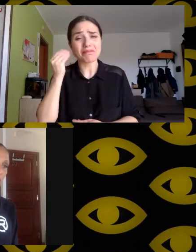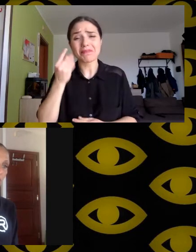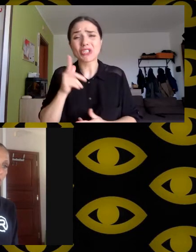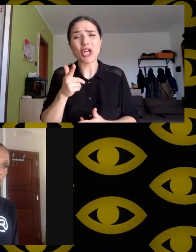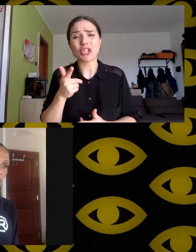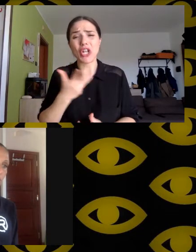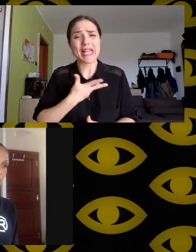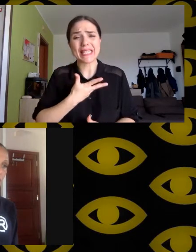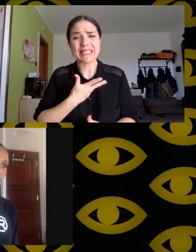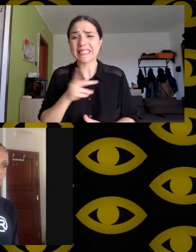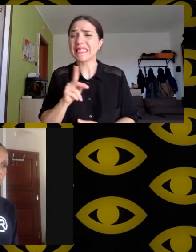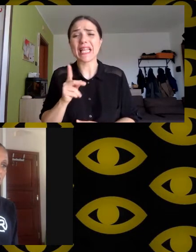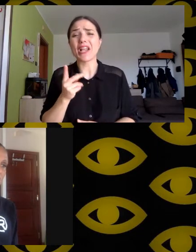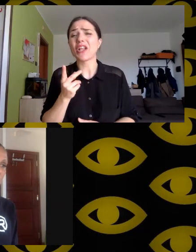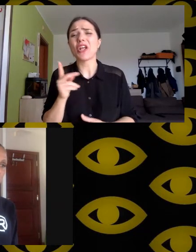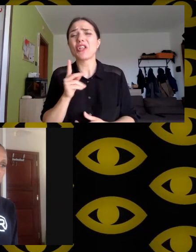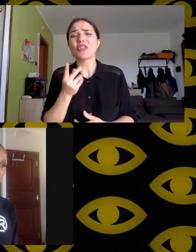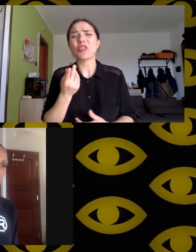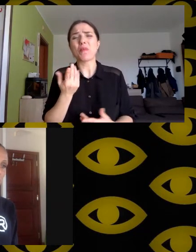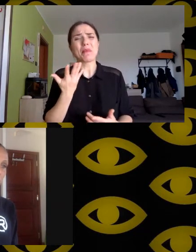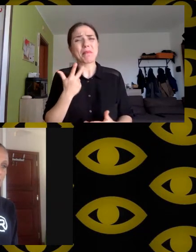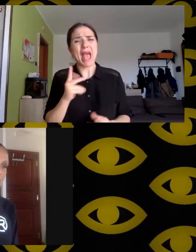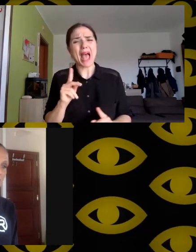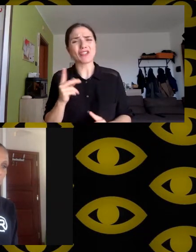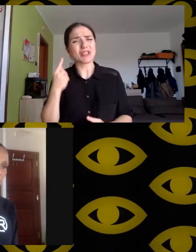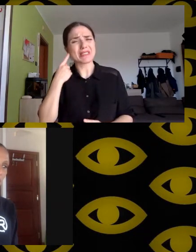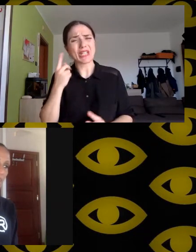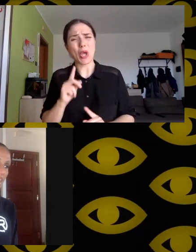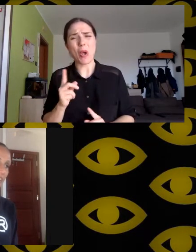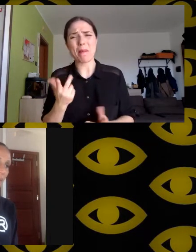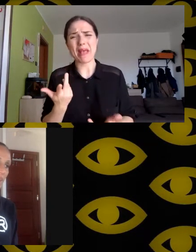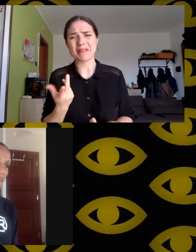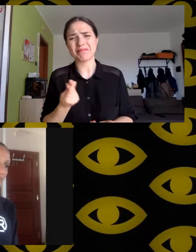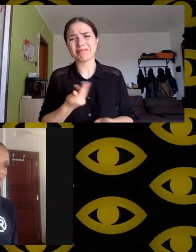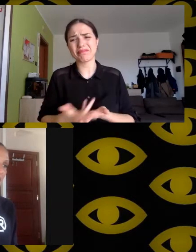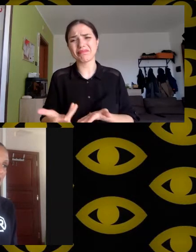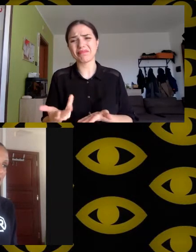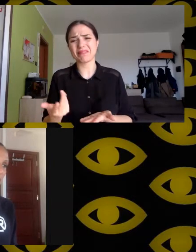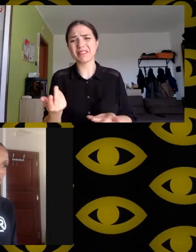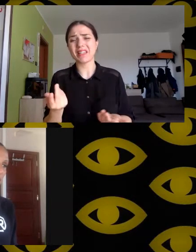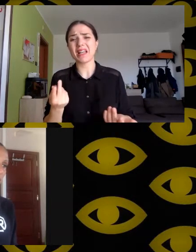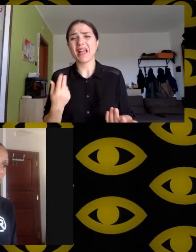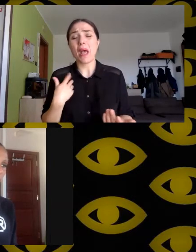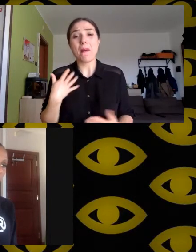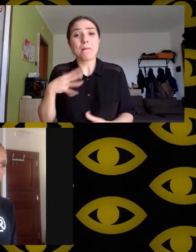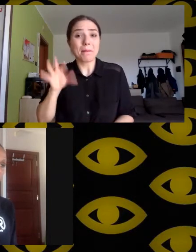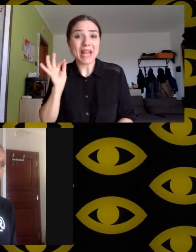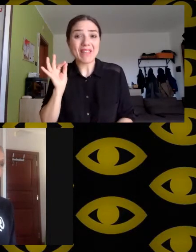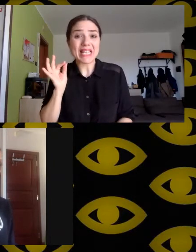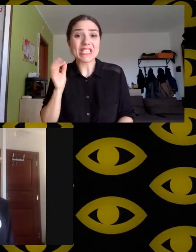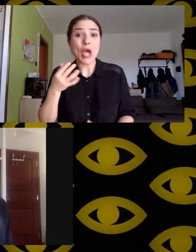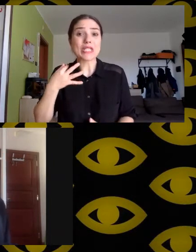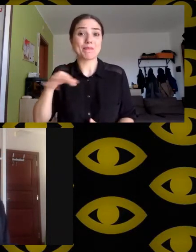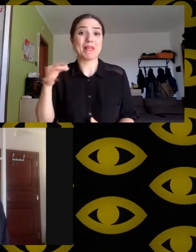e lo trovo svilente. Preferisco essere specialmente abile che essere semplicemente normale.